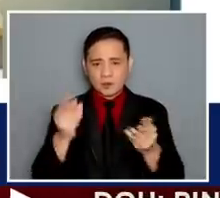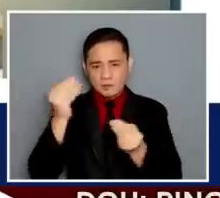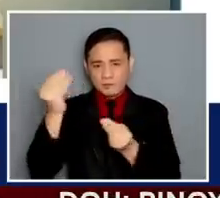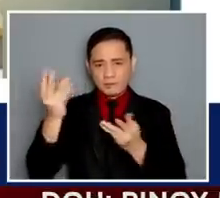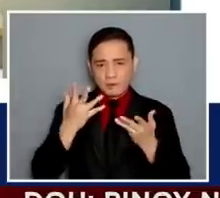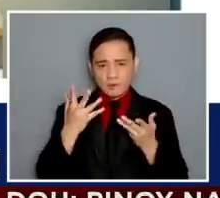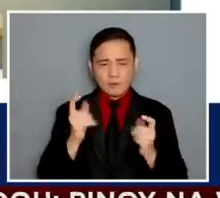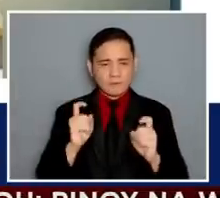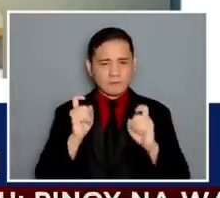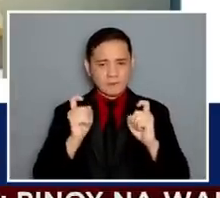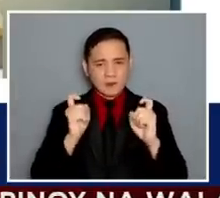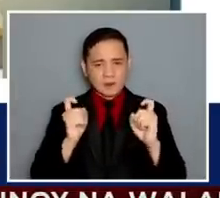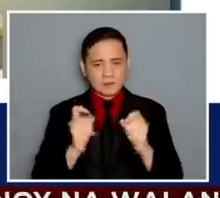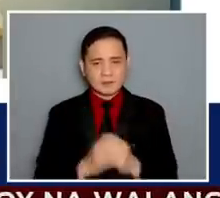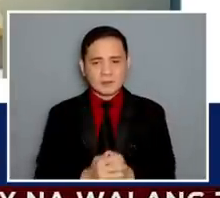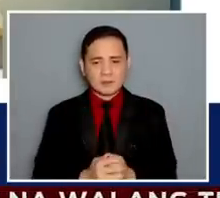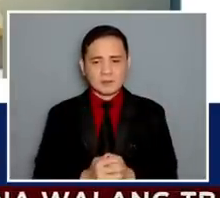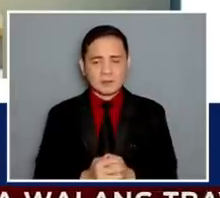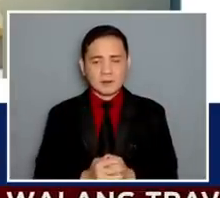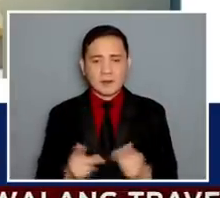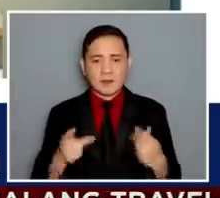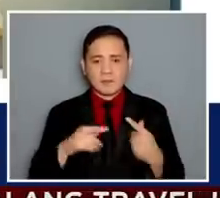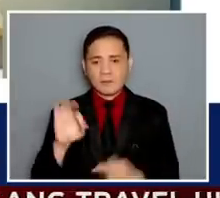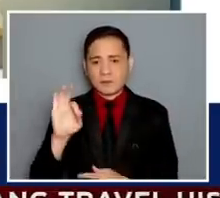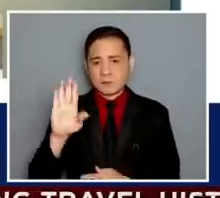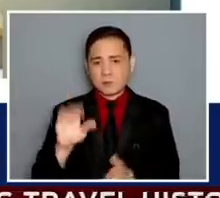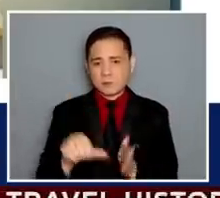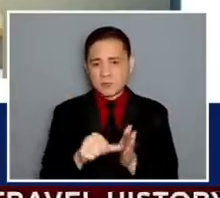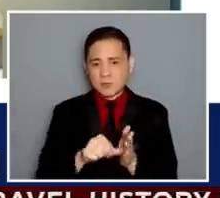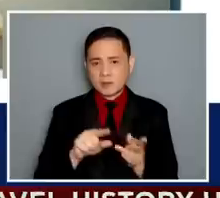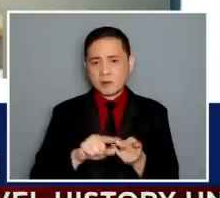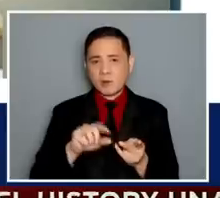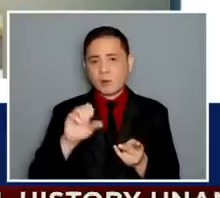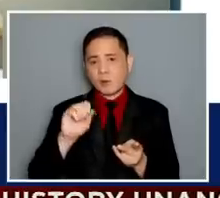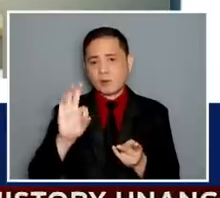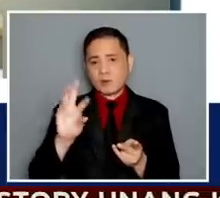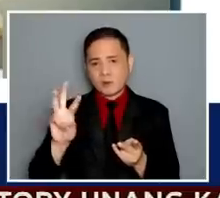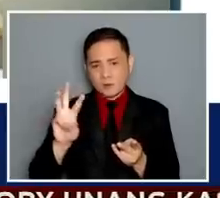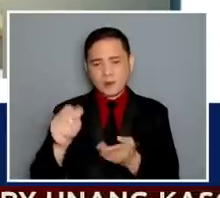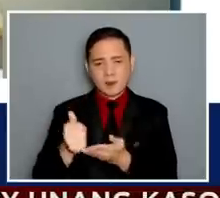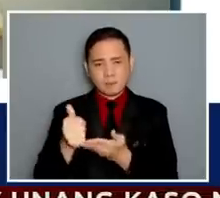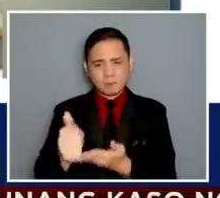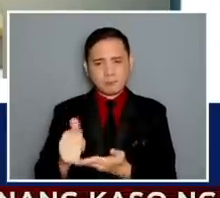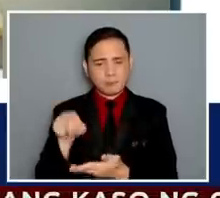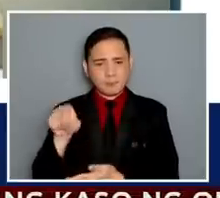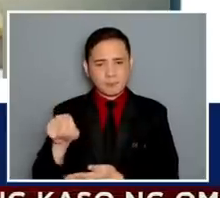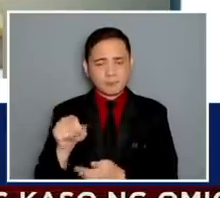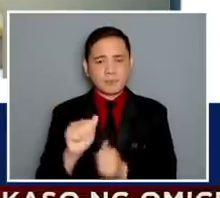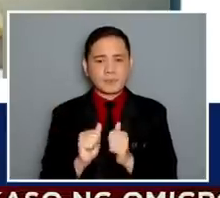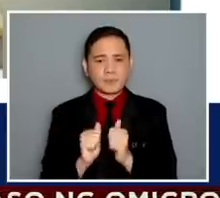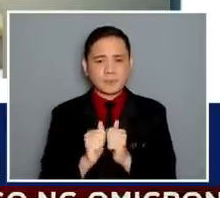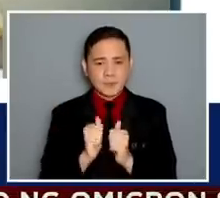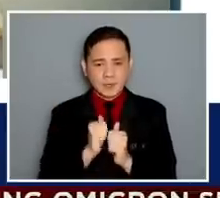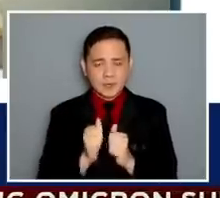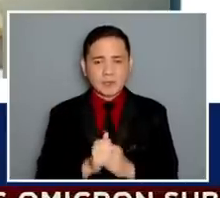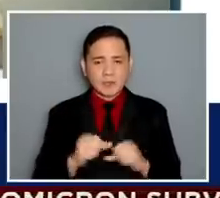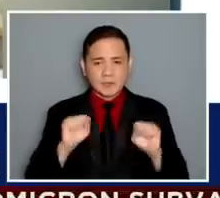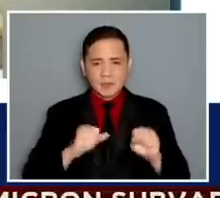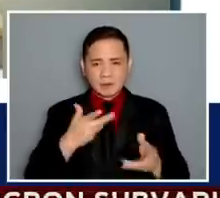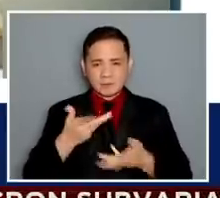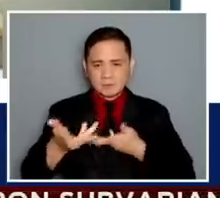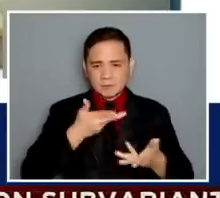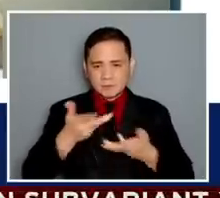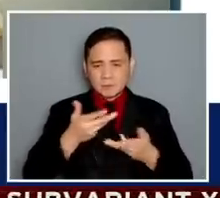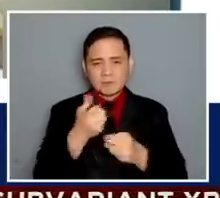away that we have a Facebook page, OFW Help, so that we could find a way to facilitate the